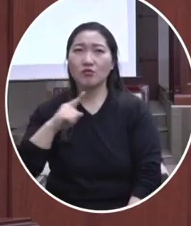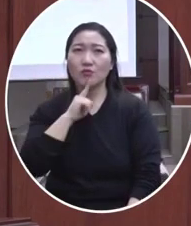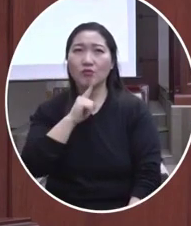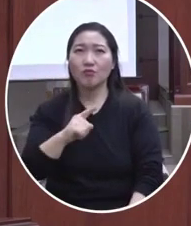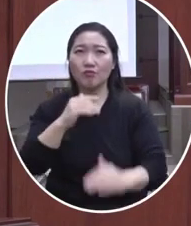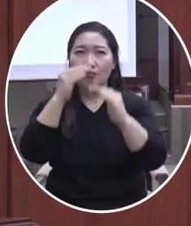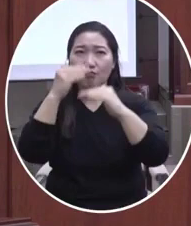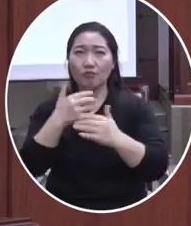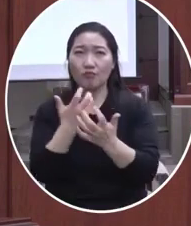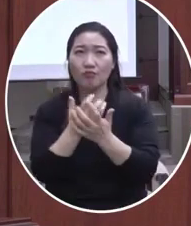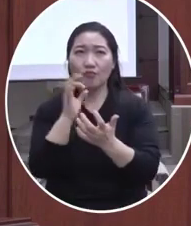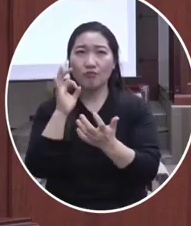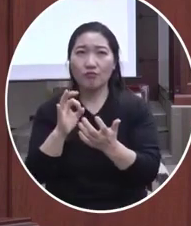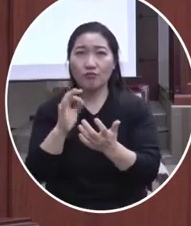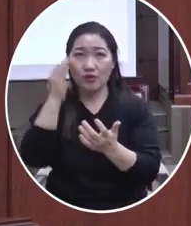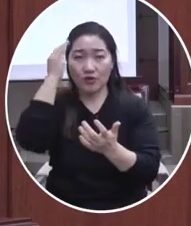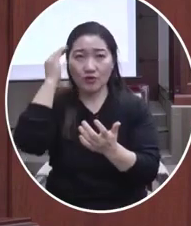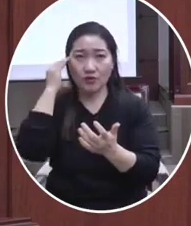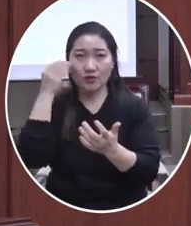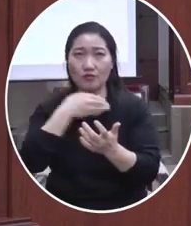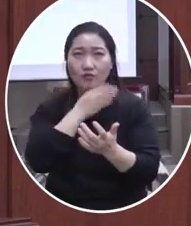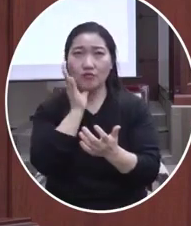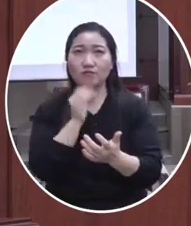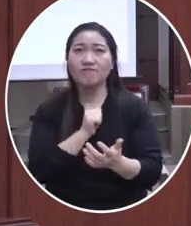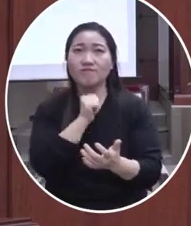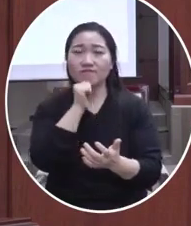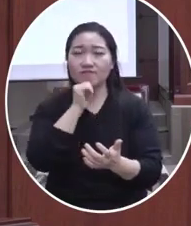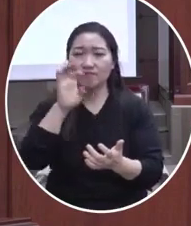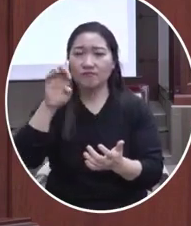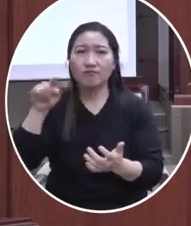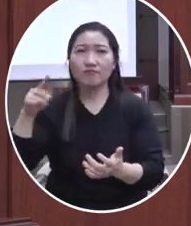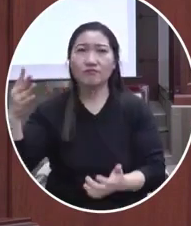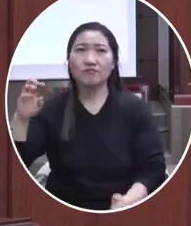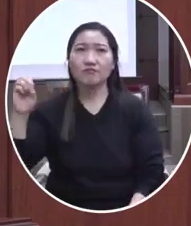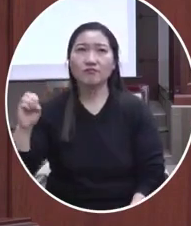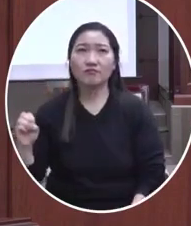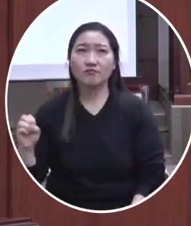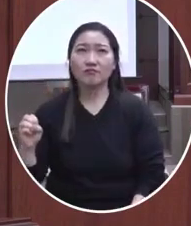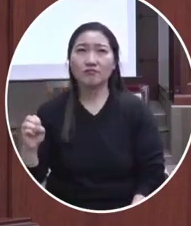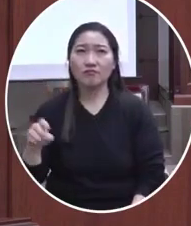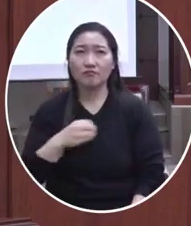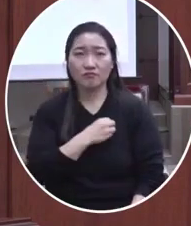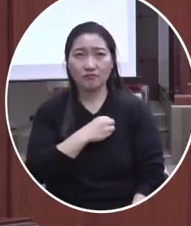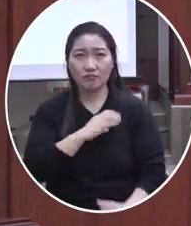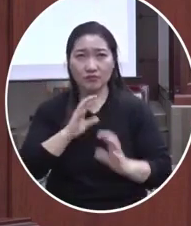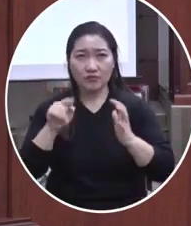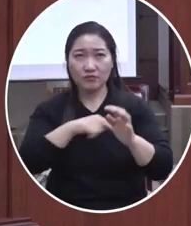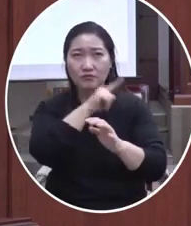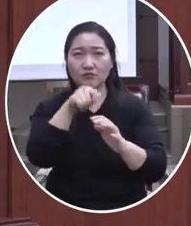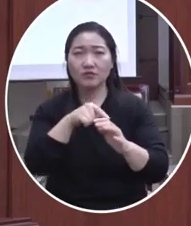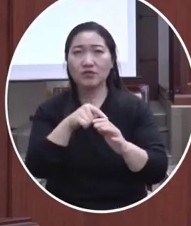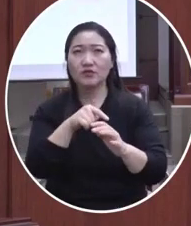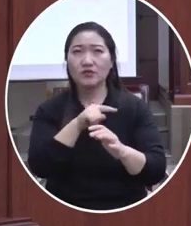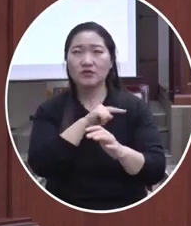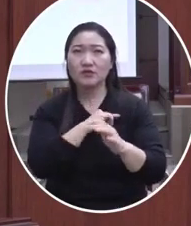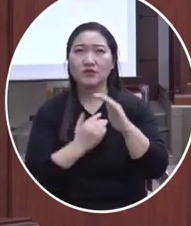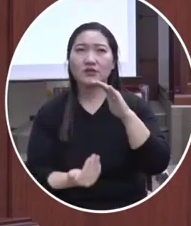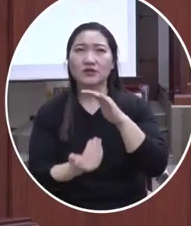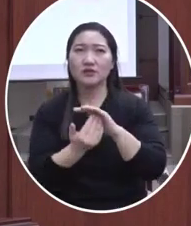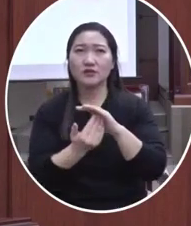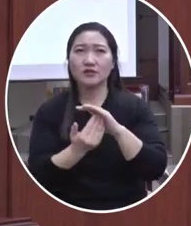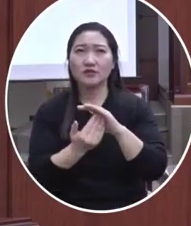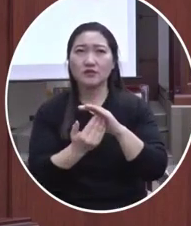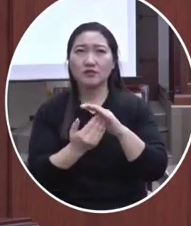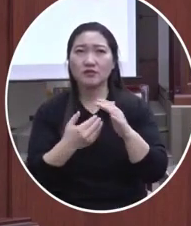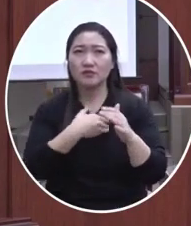OECD 보고서에 따르면 우리나라의 노인 빈곤율은 40.4%로 회원국 중 가장 높았습니다. 경제적으로